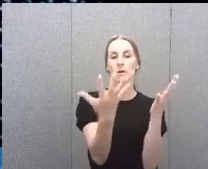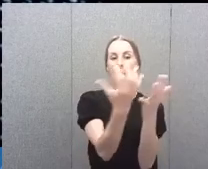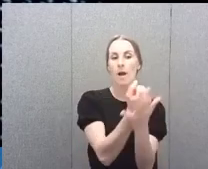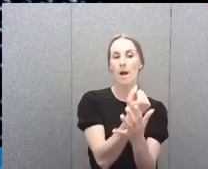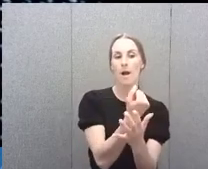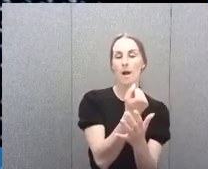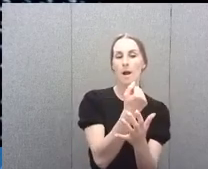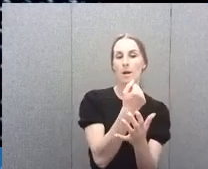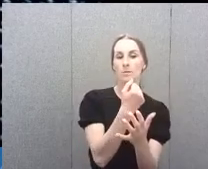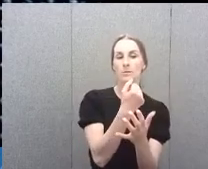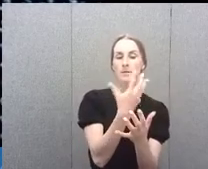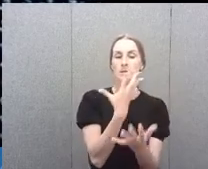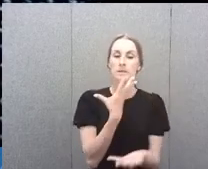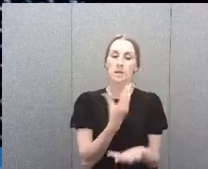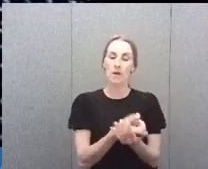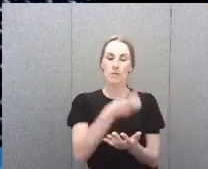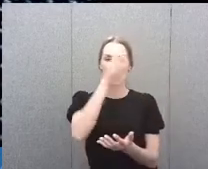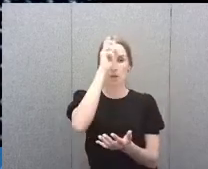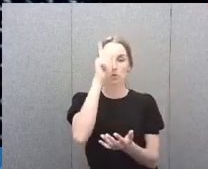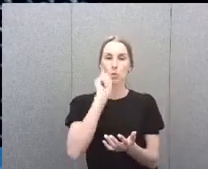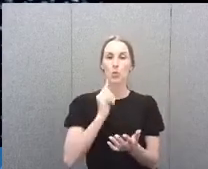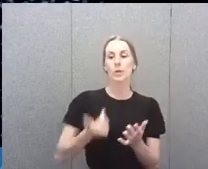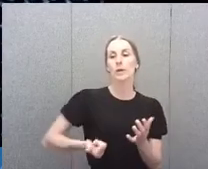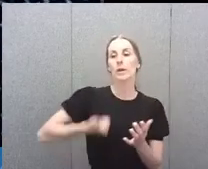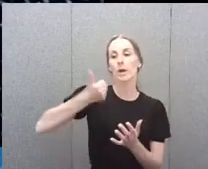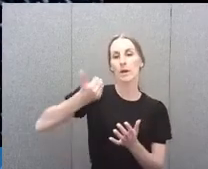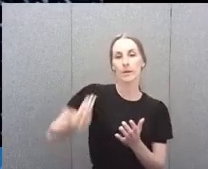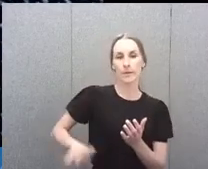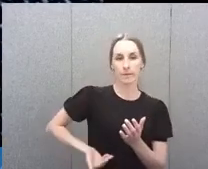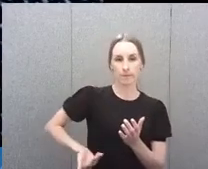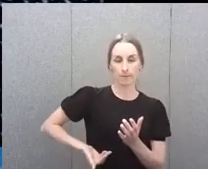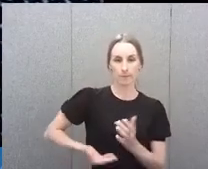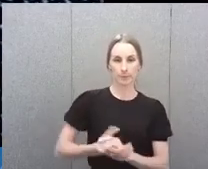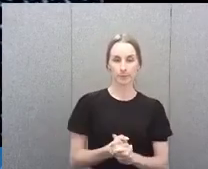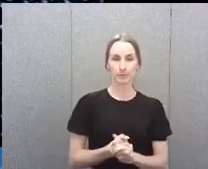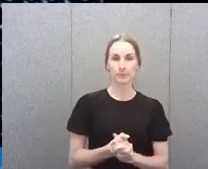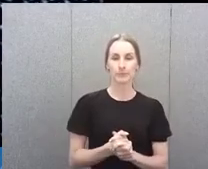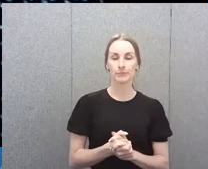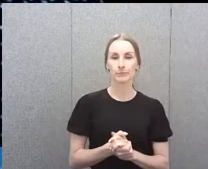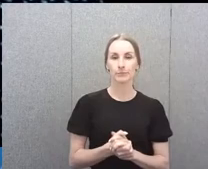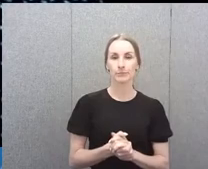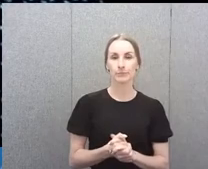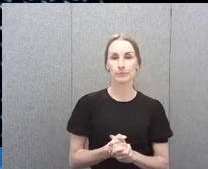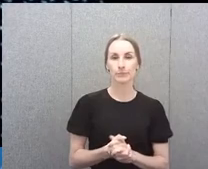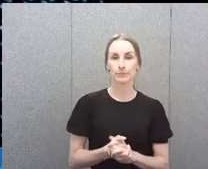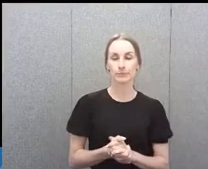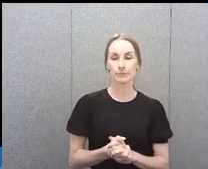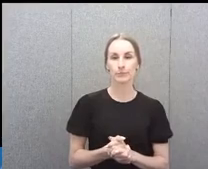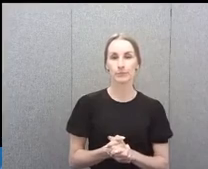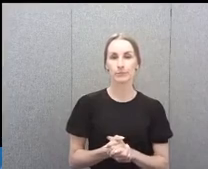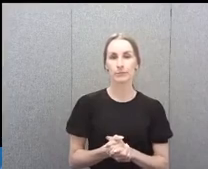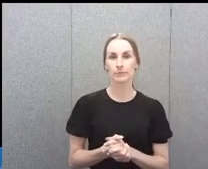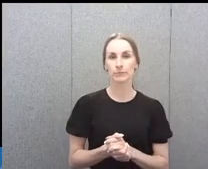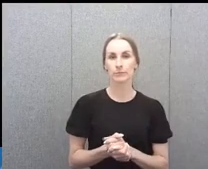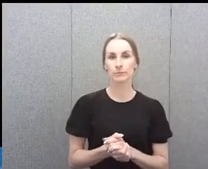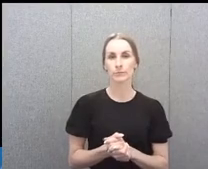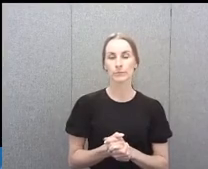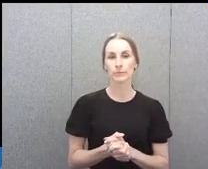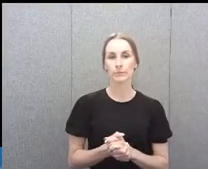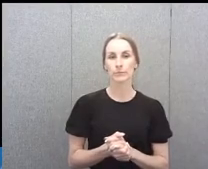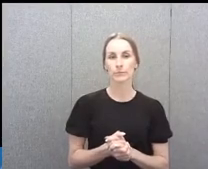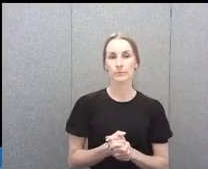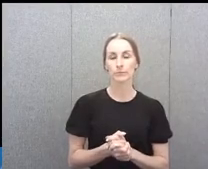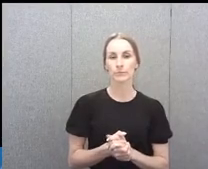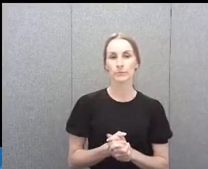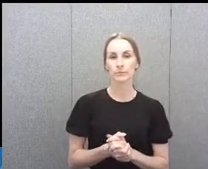своей страны. Если позволите, я хочу включить презентацию и покажу вам просто несколько мыслей,